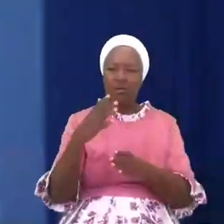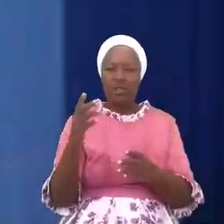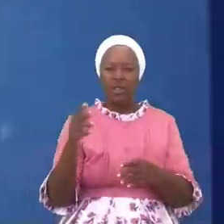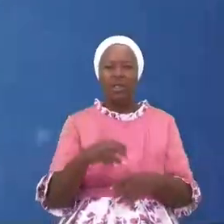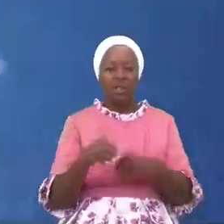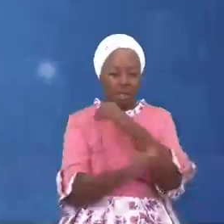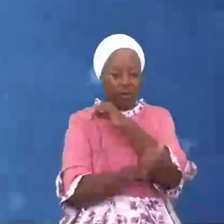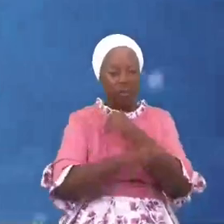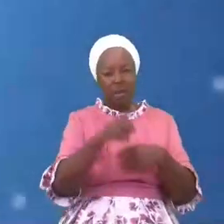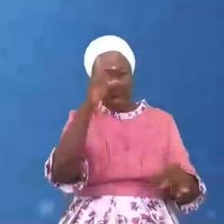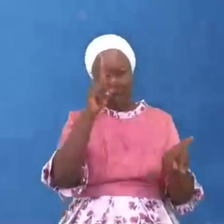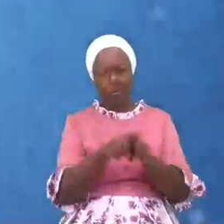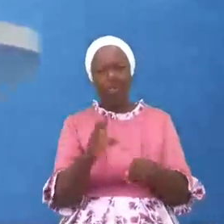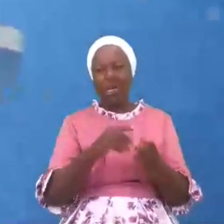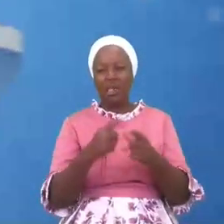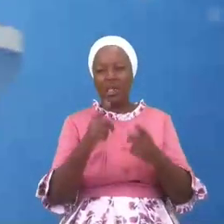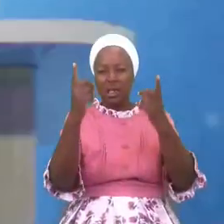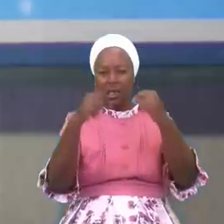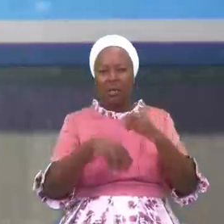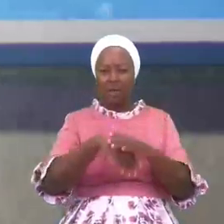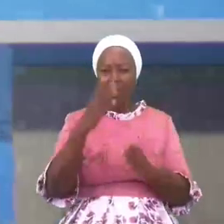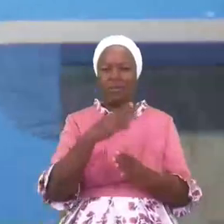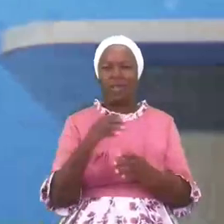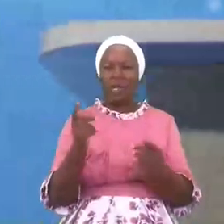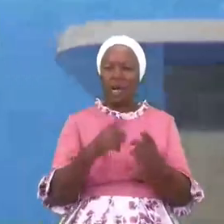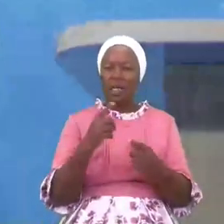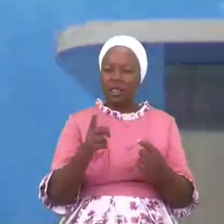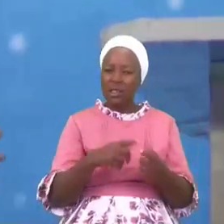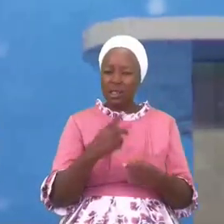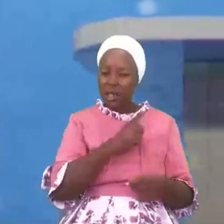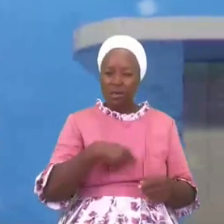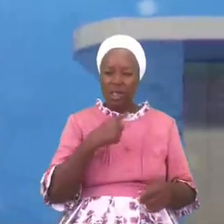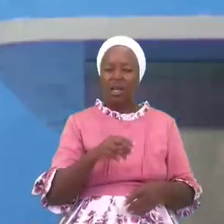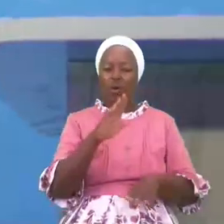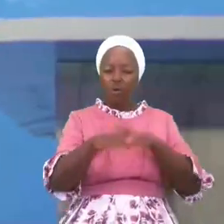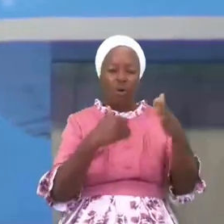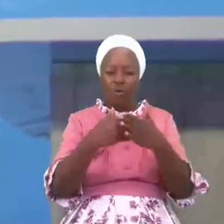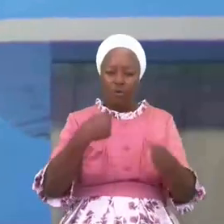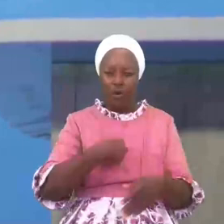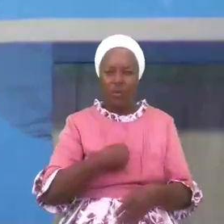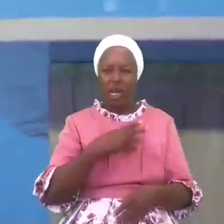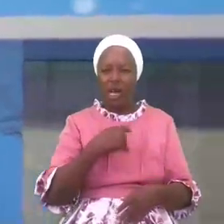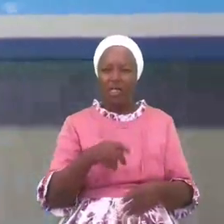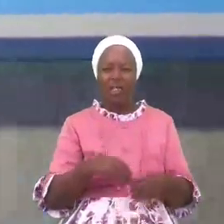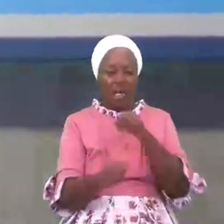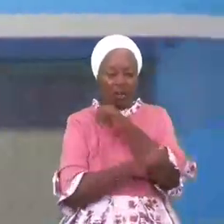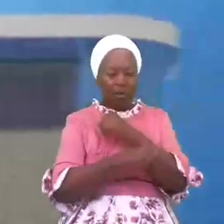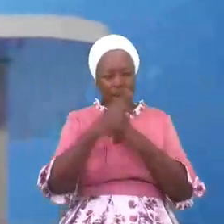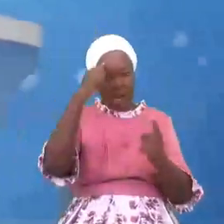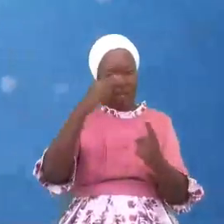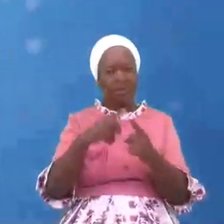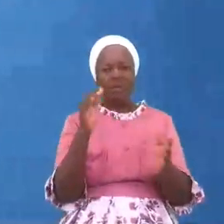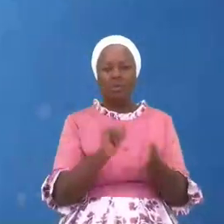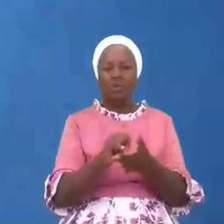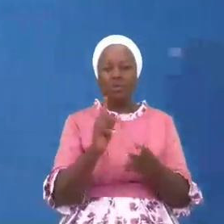il est d'accord. Et il est sorti. Et Dieu a dit, marche devant ma face. Il était d'accord. Il a marché devant Dieu. Dieu